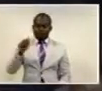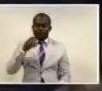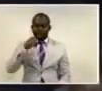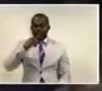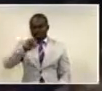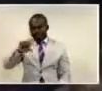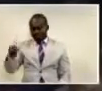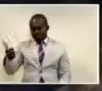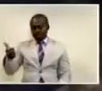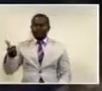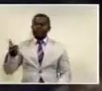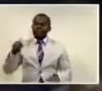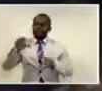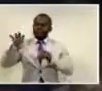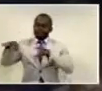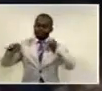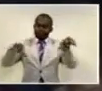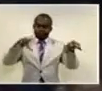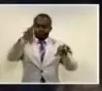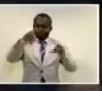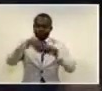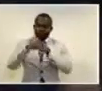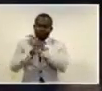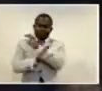ibindi bice by'icyo gihugu,